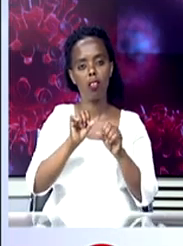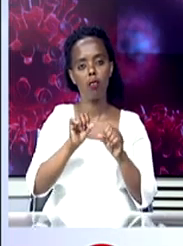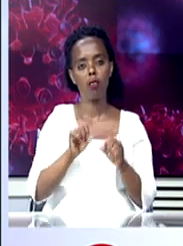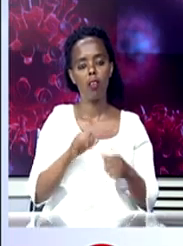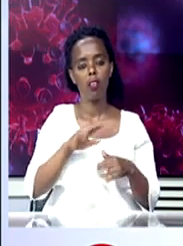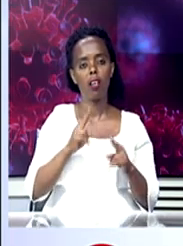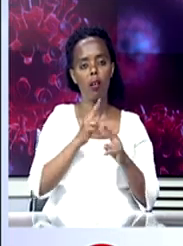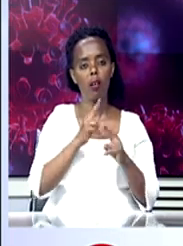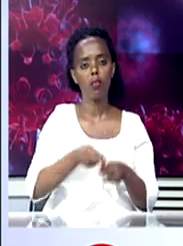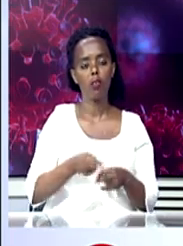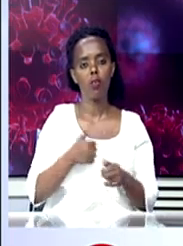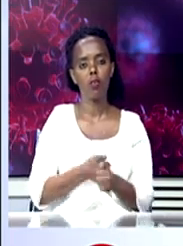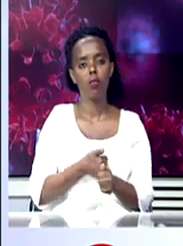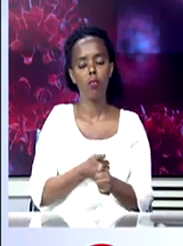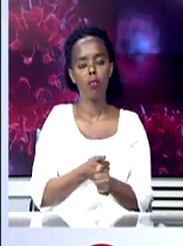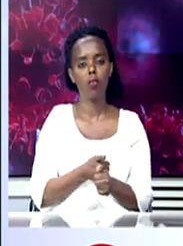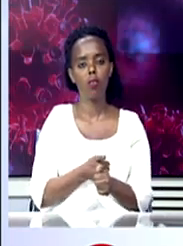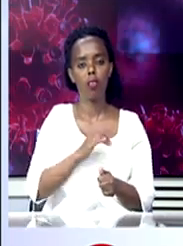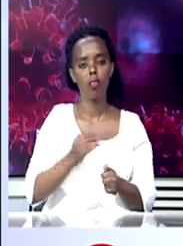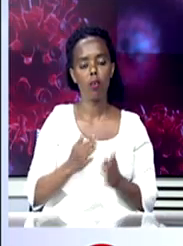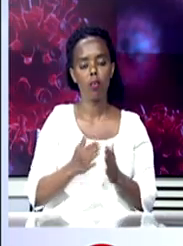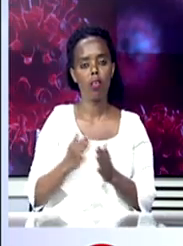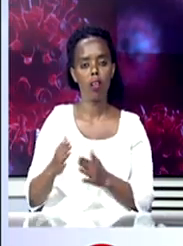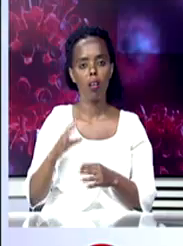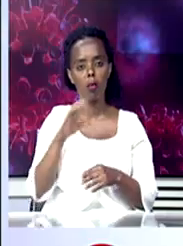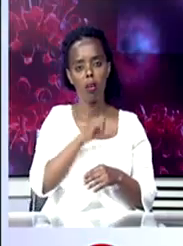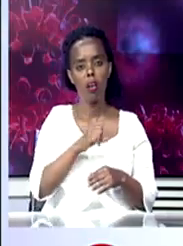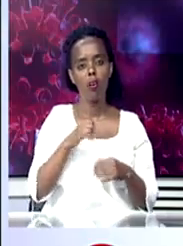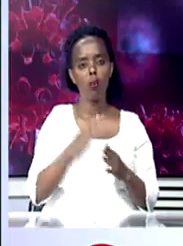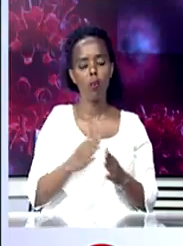Egan kami dalam tota orang tota obin kopi nirko kenyal rakanama kopi wana.